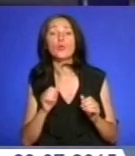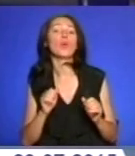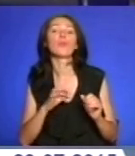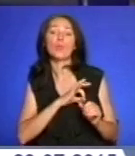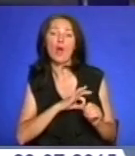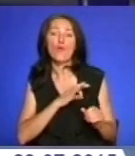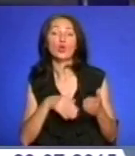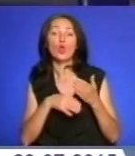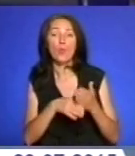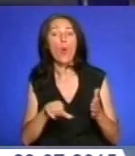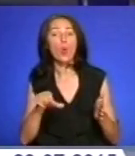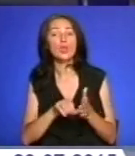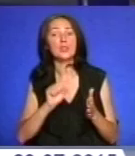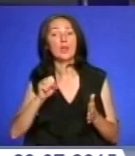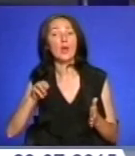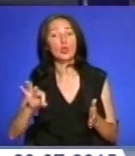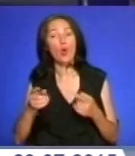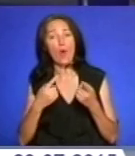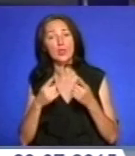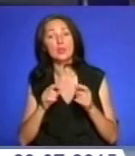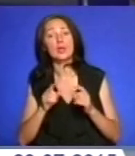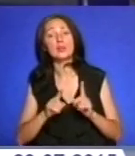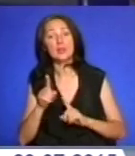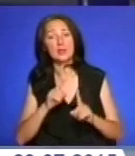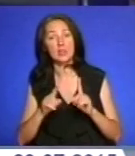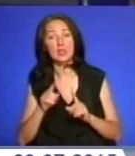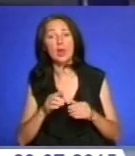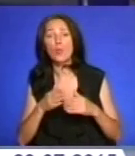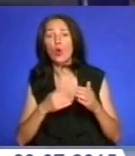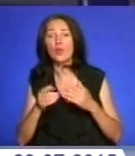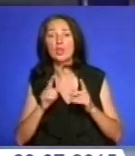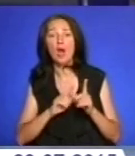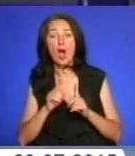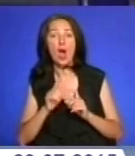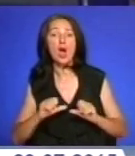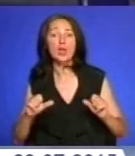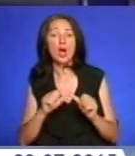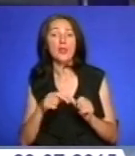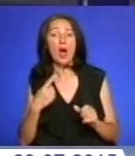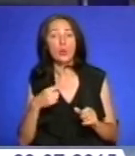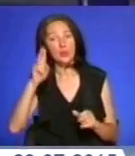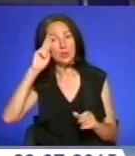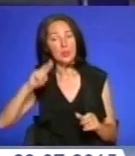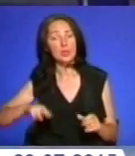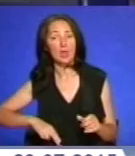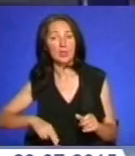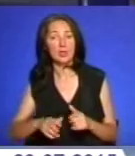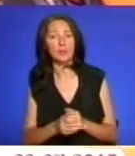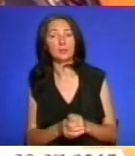допомогу учасникам АТО? Про це йшлося під час засідання профільної ради в обласній державній адміністрації. Олена Герасименко,